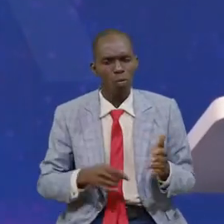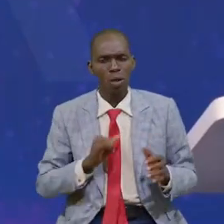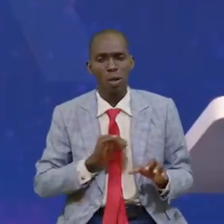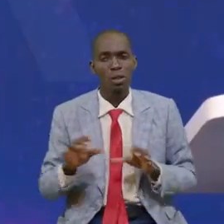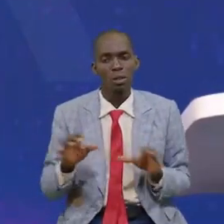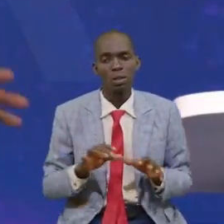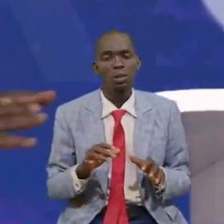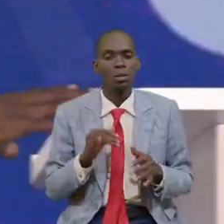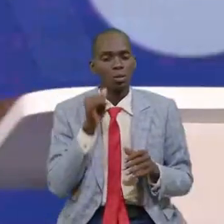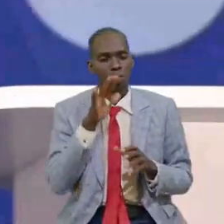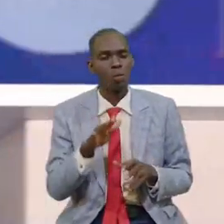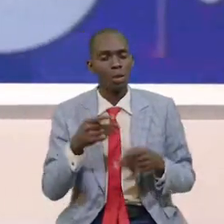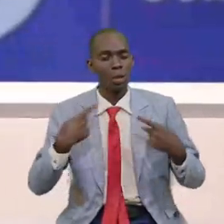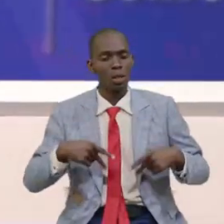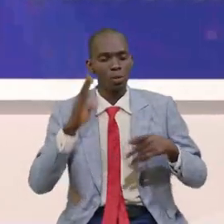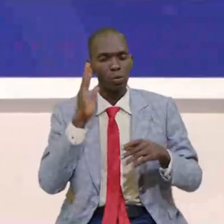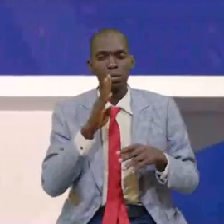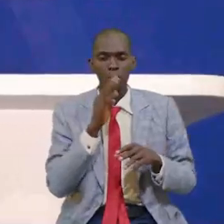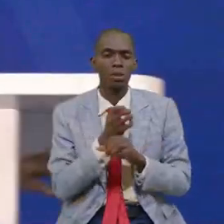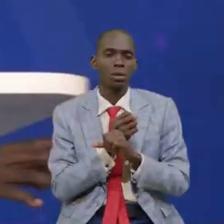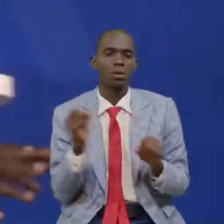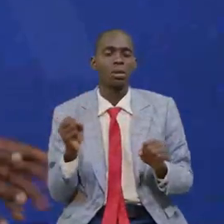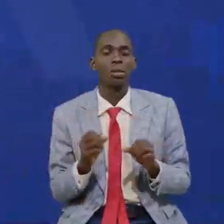sera sauvée. Si